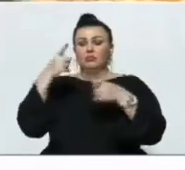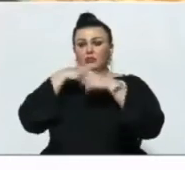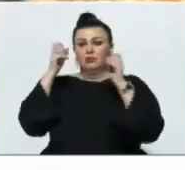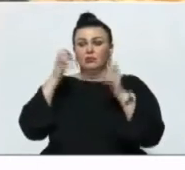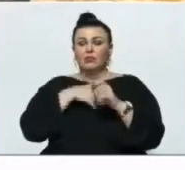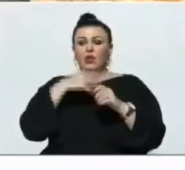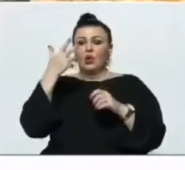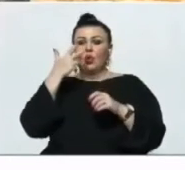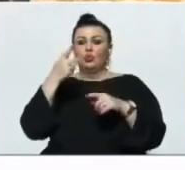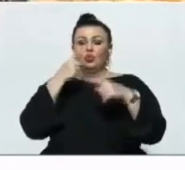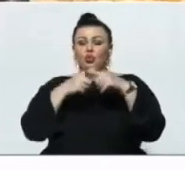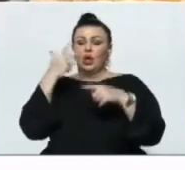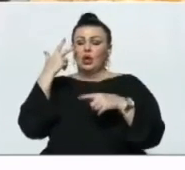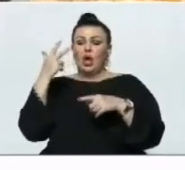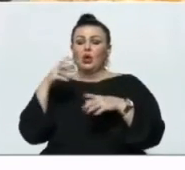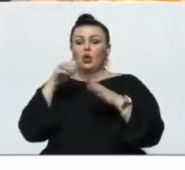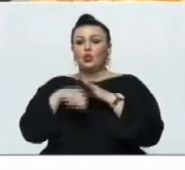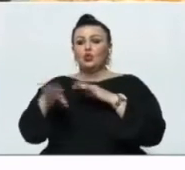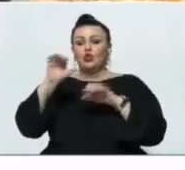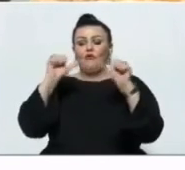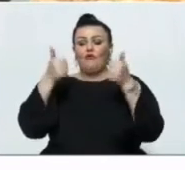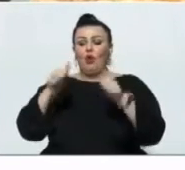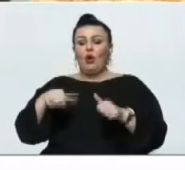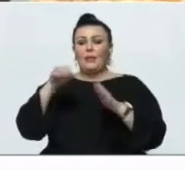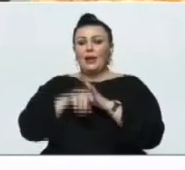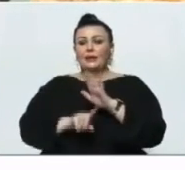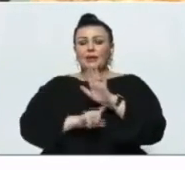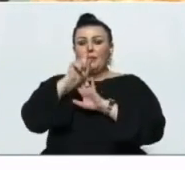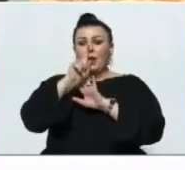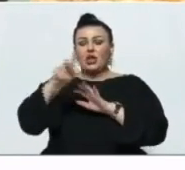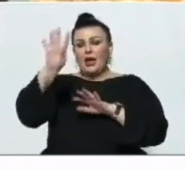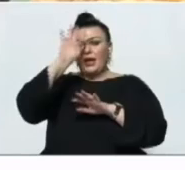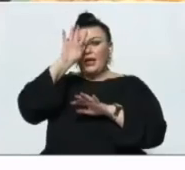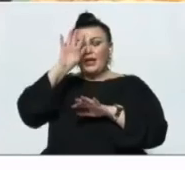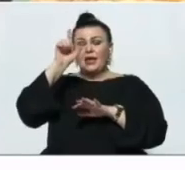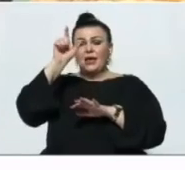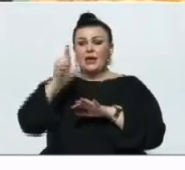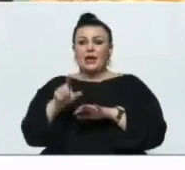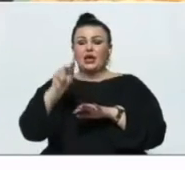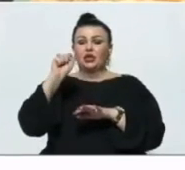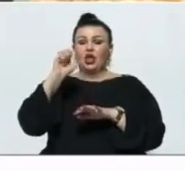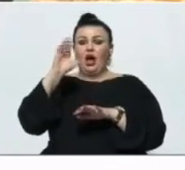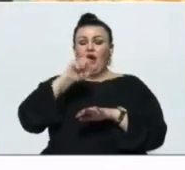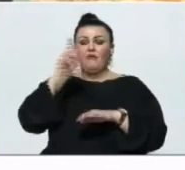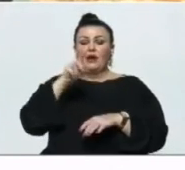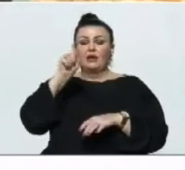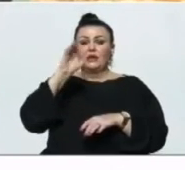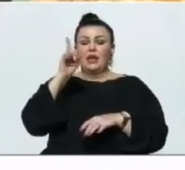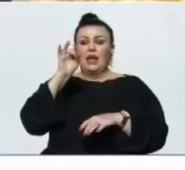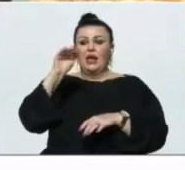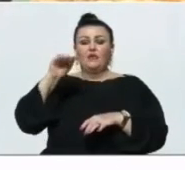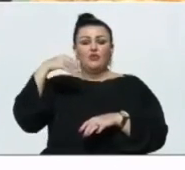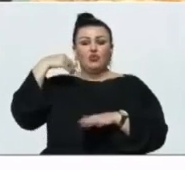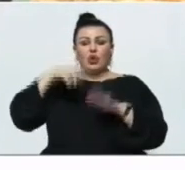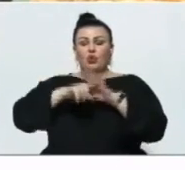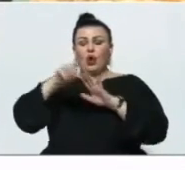istəyirəm. 3+3 formatında əməkdaşlığın başlanması üçün İranlı həmkarım Cavad Zərif Türkiyədən öncə